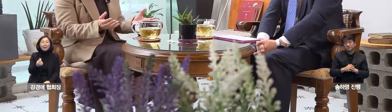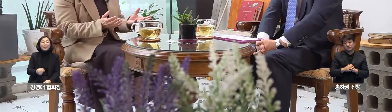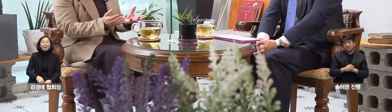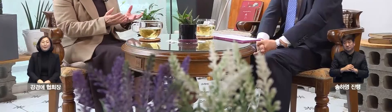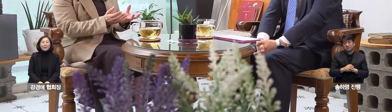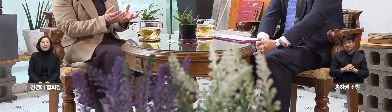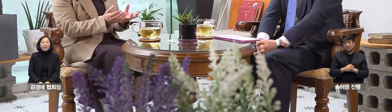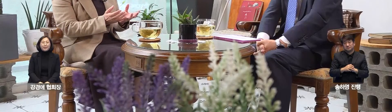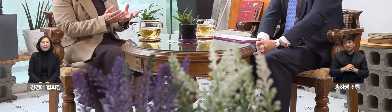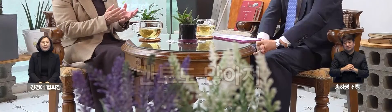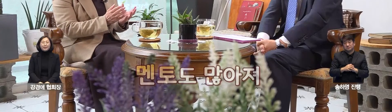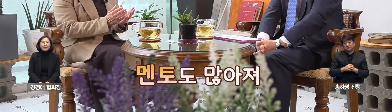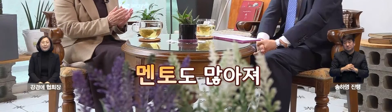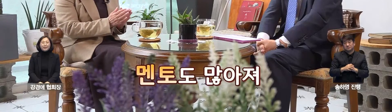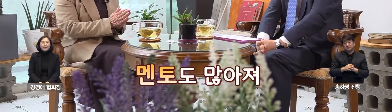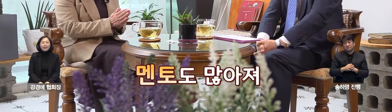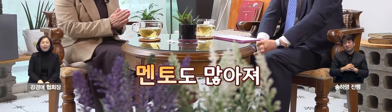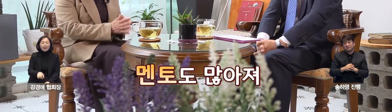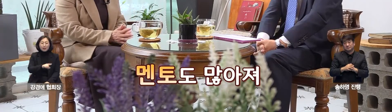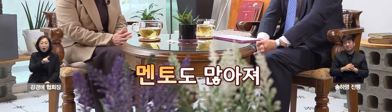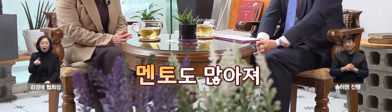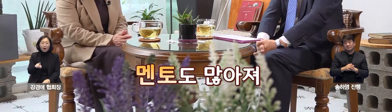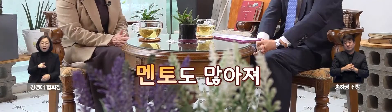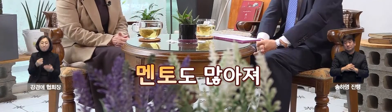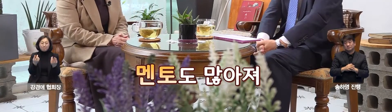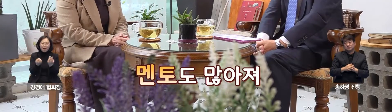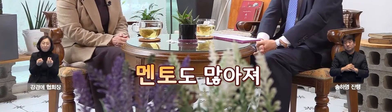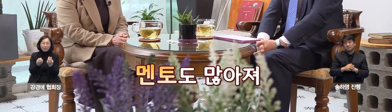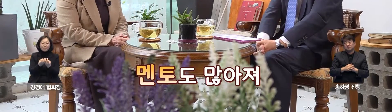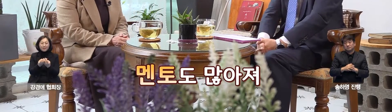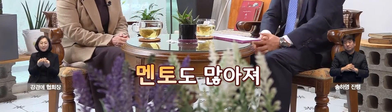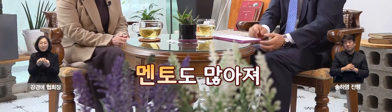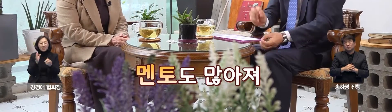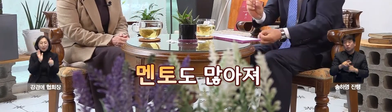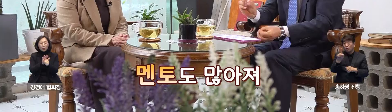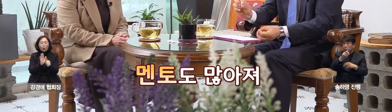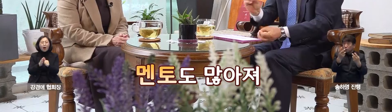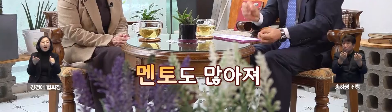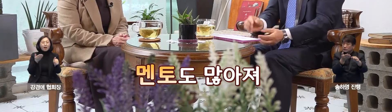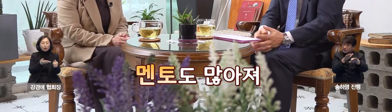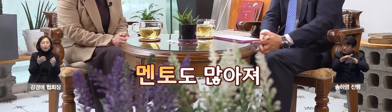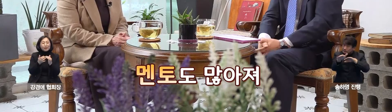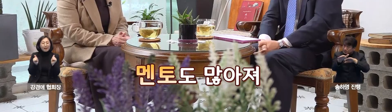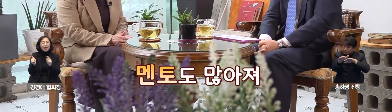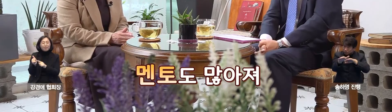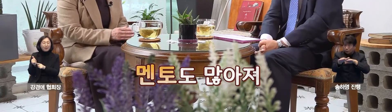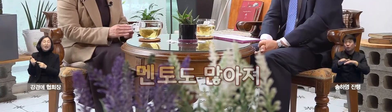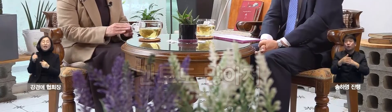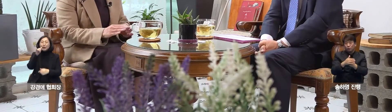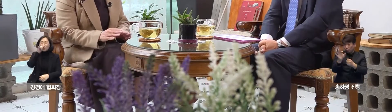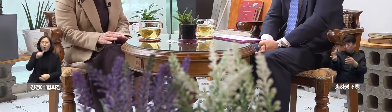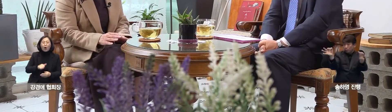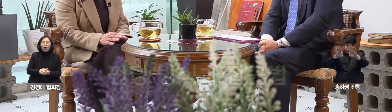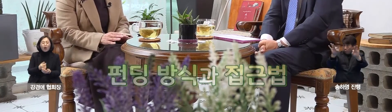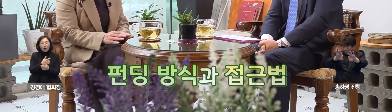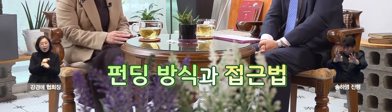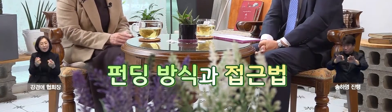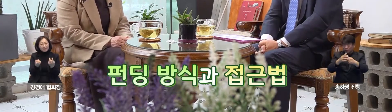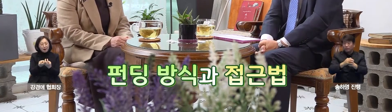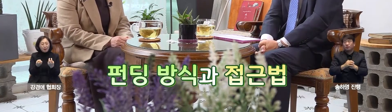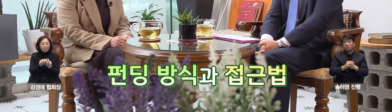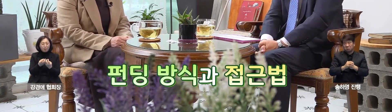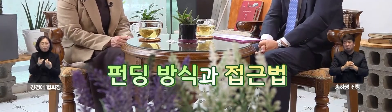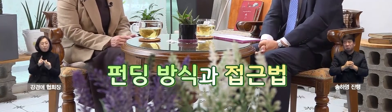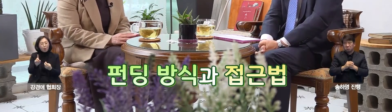것들을 멘토해 주시는 분들이 굉장히 많으세요. 어떤 방식으로? 네, 어떤 방식으로 어떻게 접근을